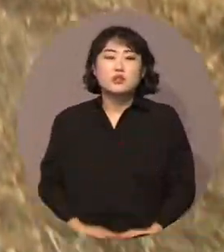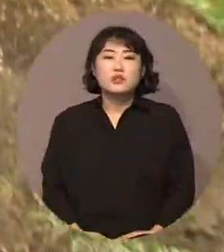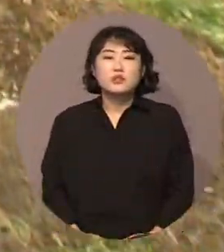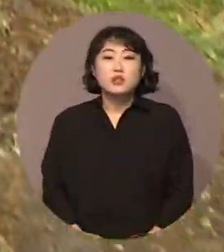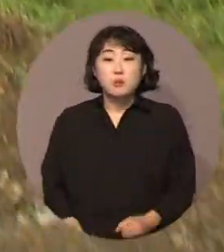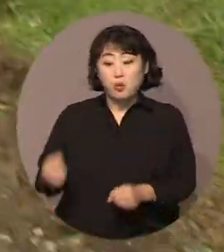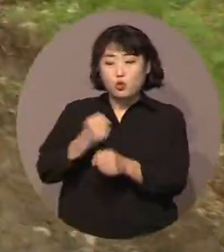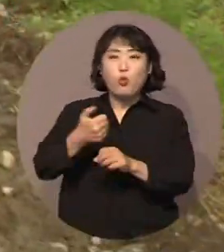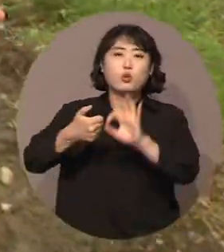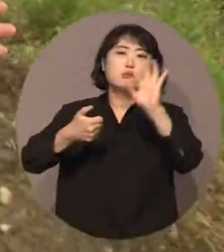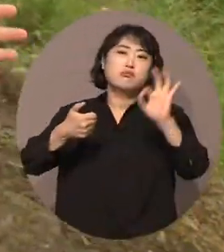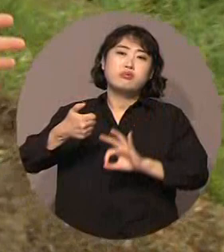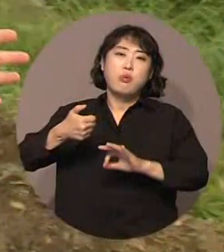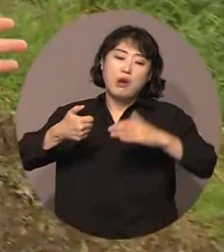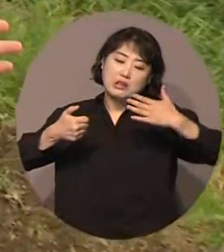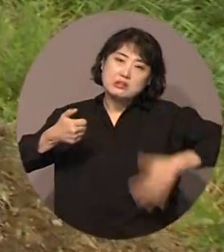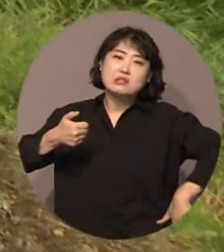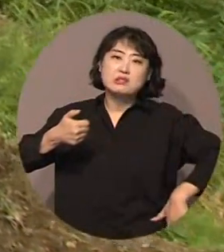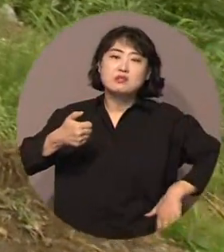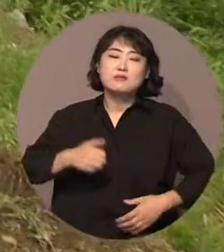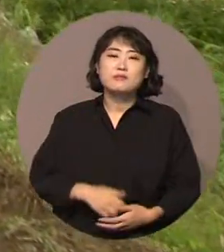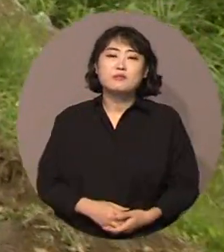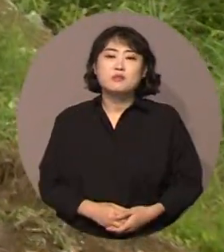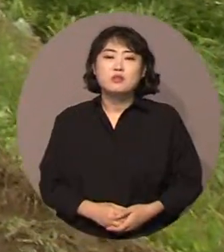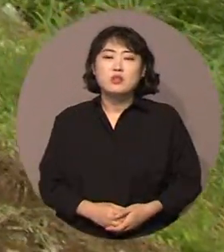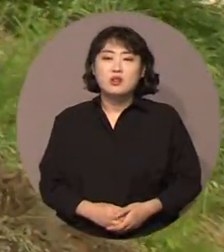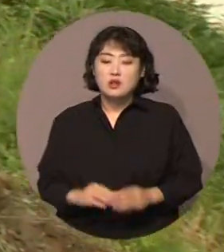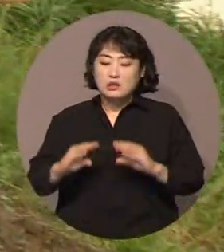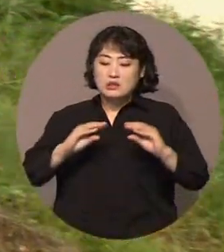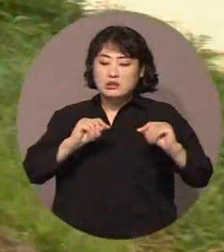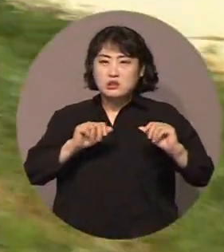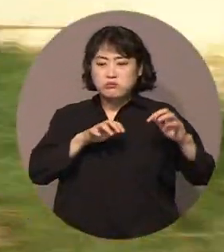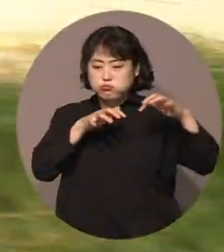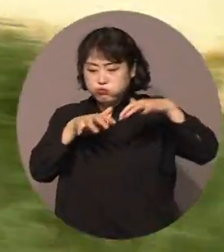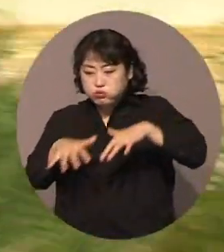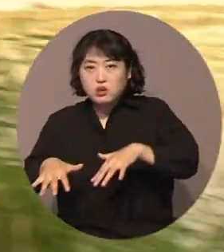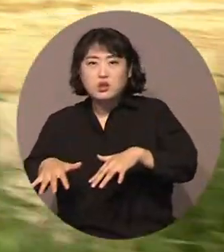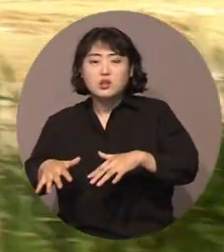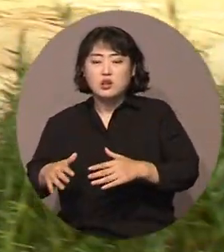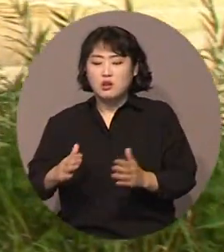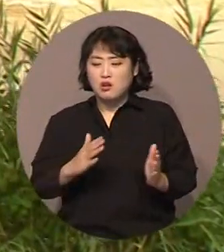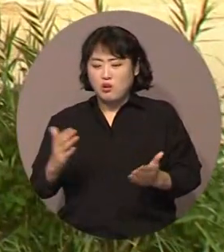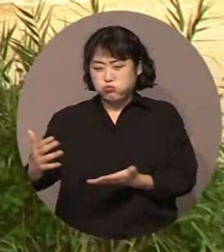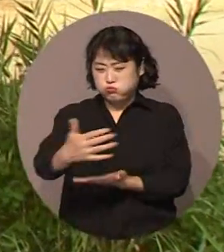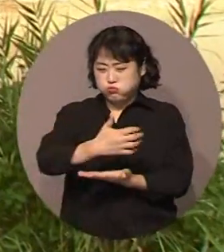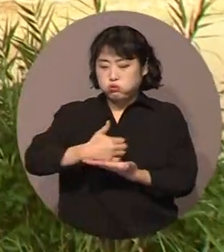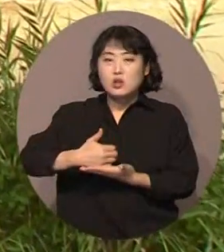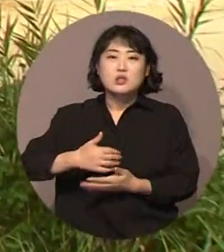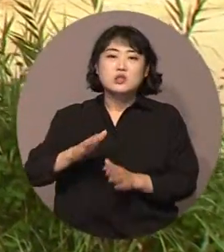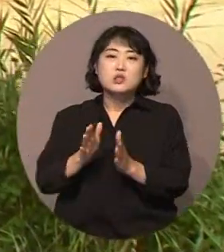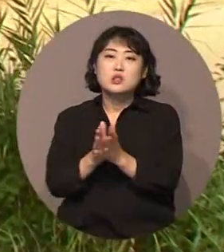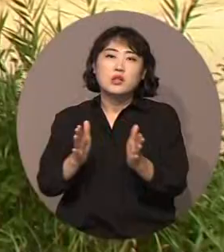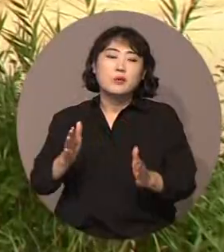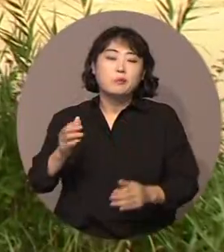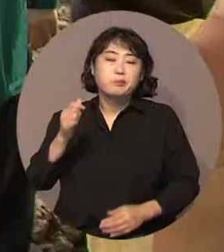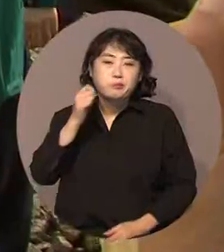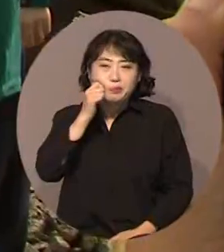응급복구율은 50%에도 미치지 못하고 있는데요. 밀려든 토사를 제거하는 작업은 아직 엄두조차 내지 못하고 있는